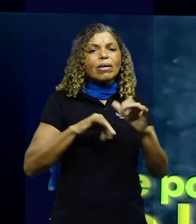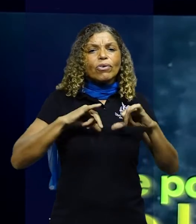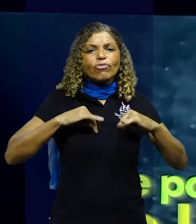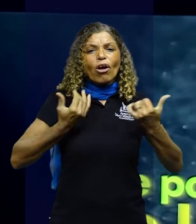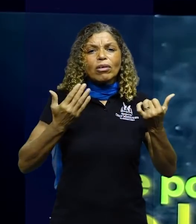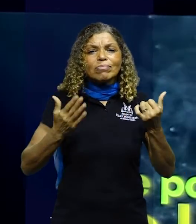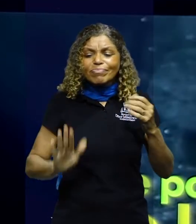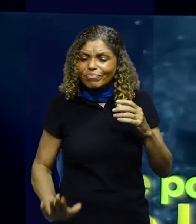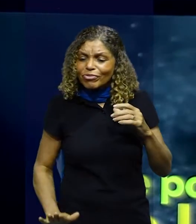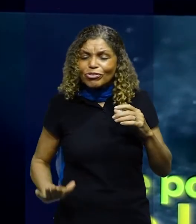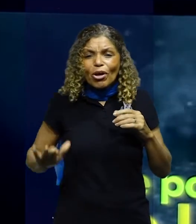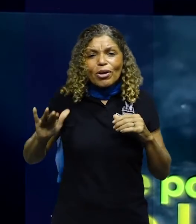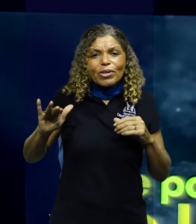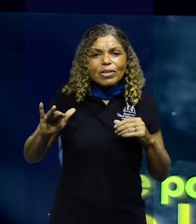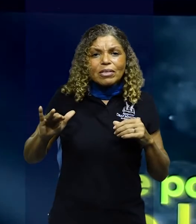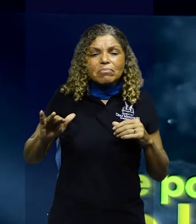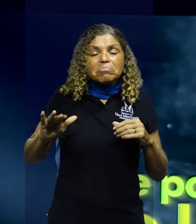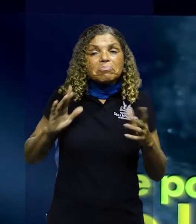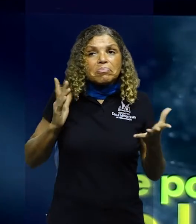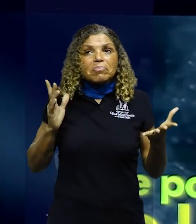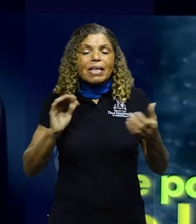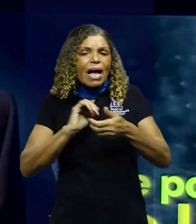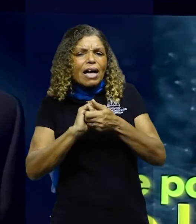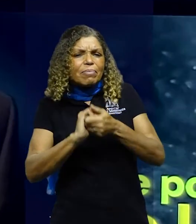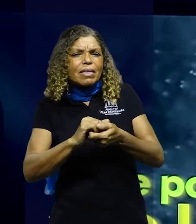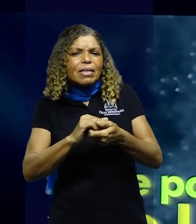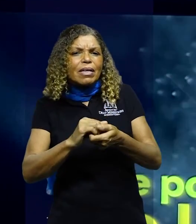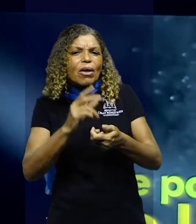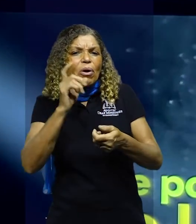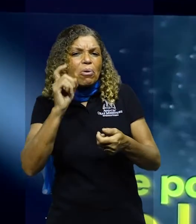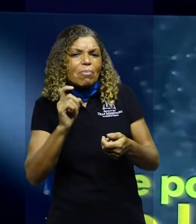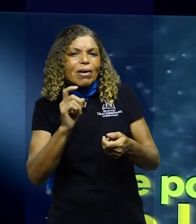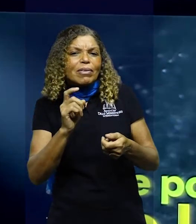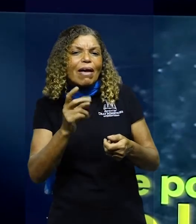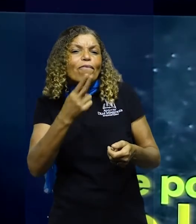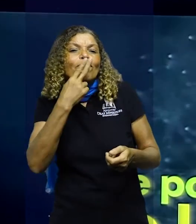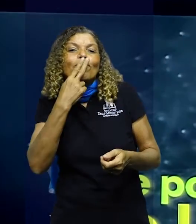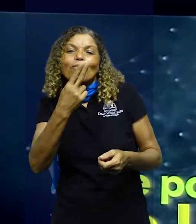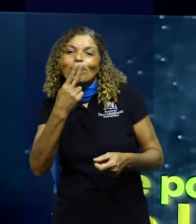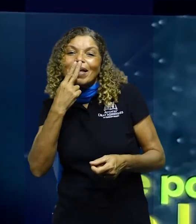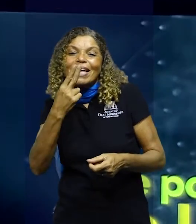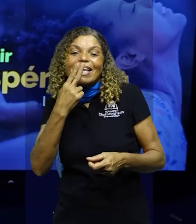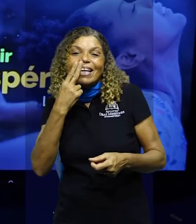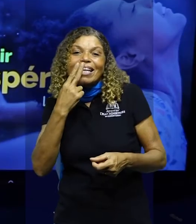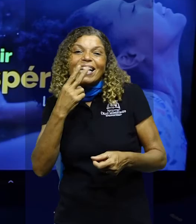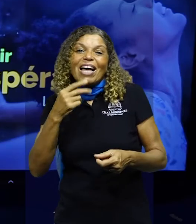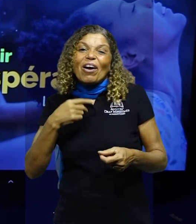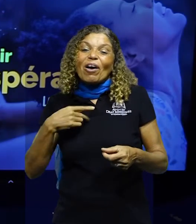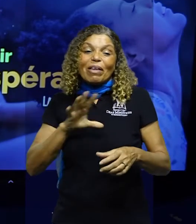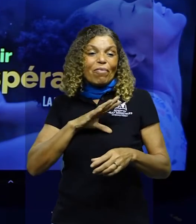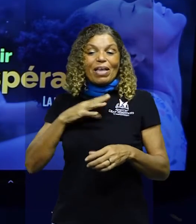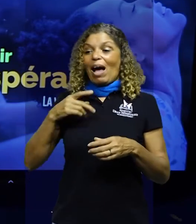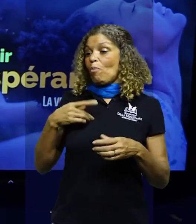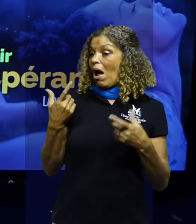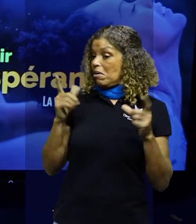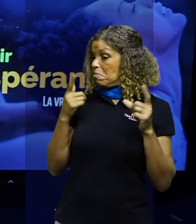camarades commençaient à fumer et ils se disaient libres de pouvoir fumer s'ils veulent.